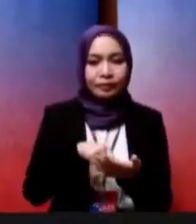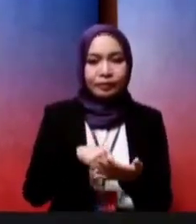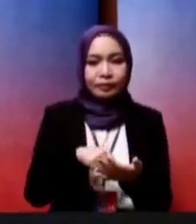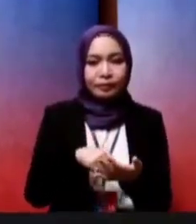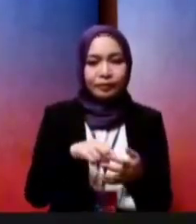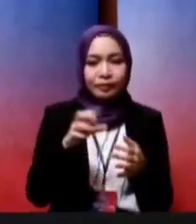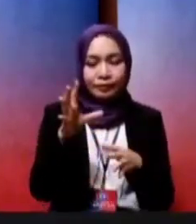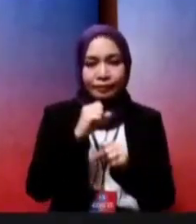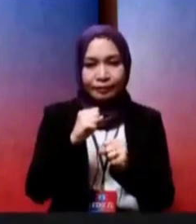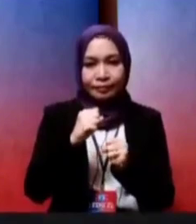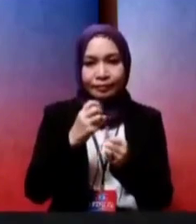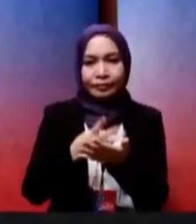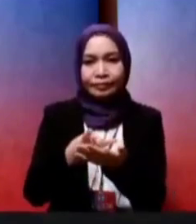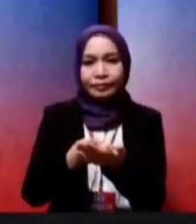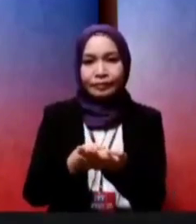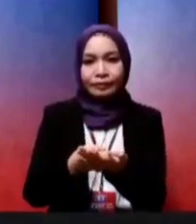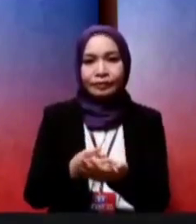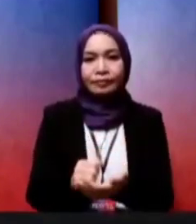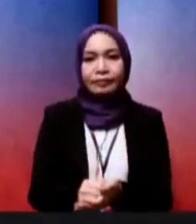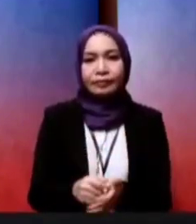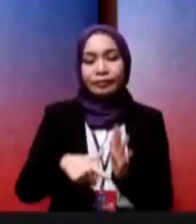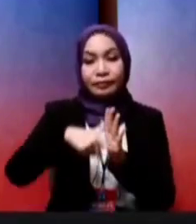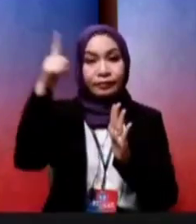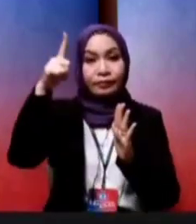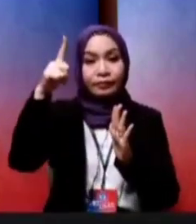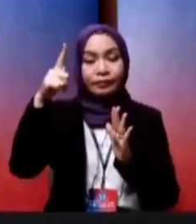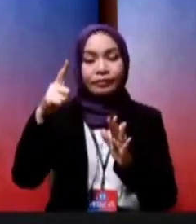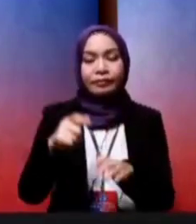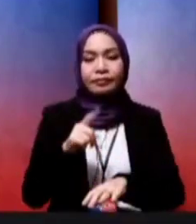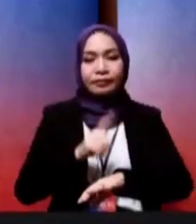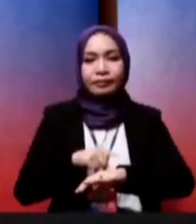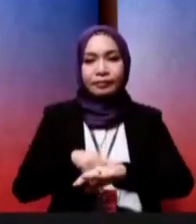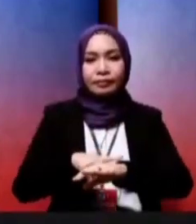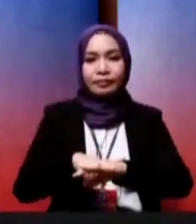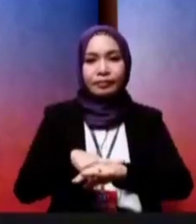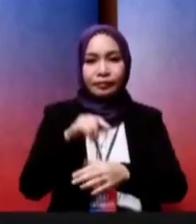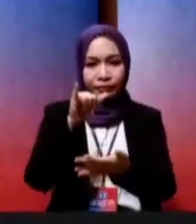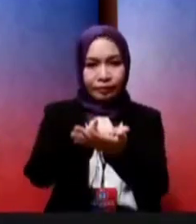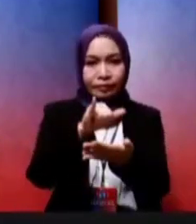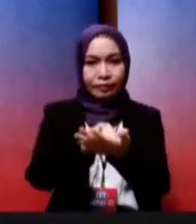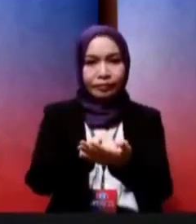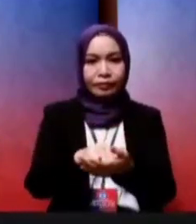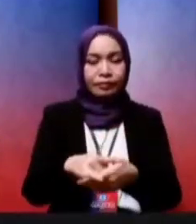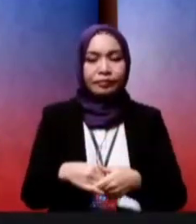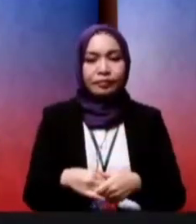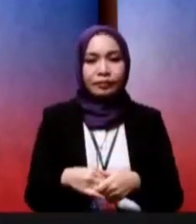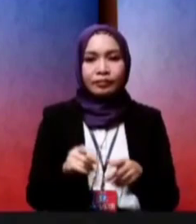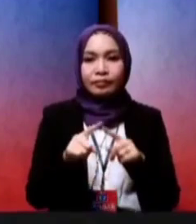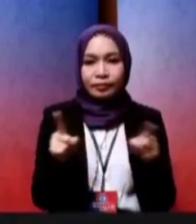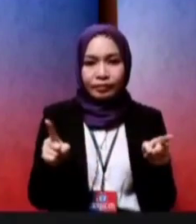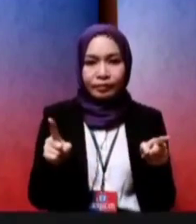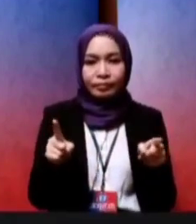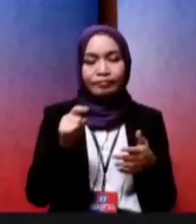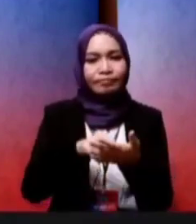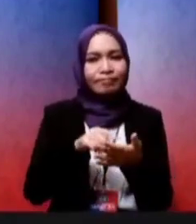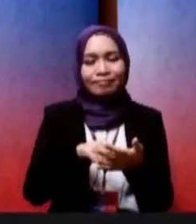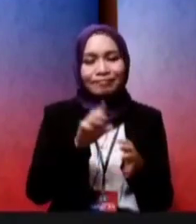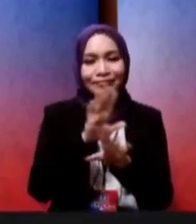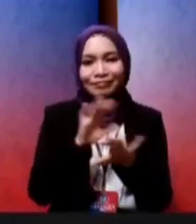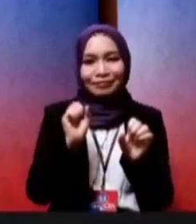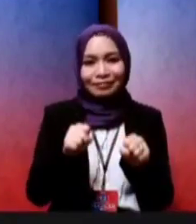lebih tinggi ketika itu hasrat ini tak mungkin dapat kita laksanakan tanpa reformasi